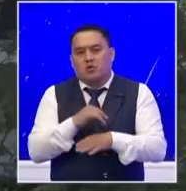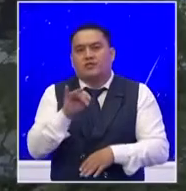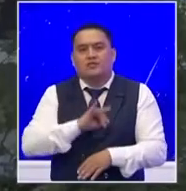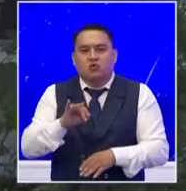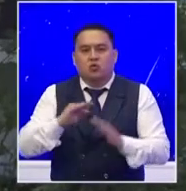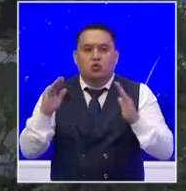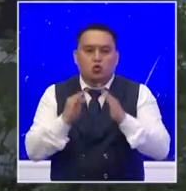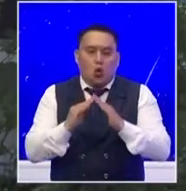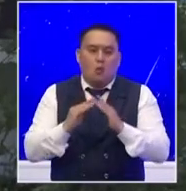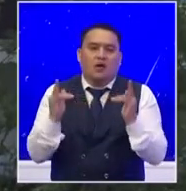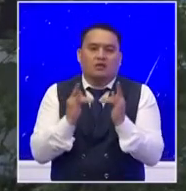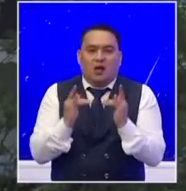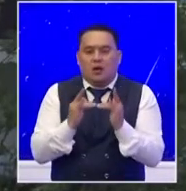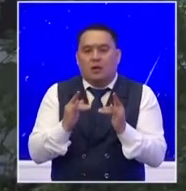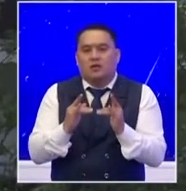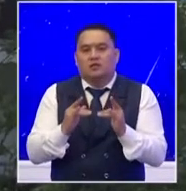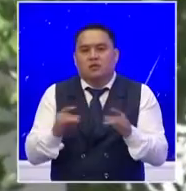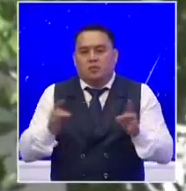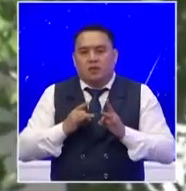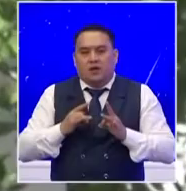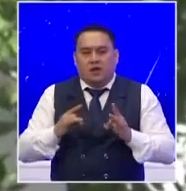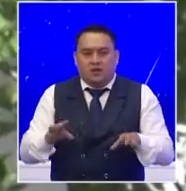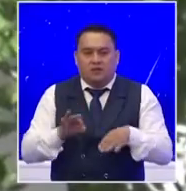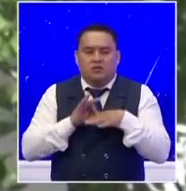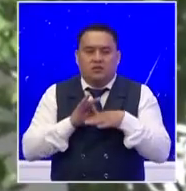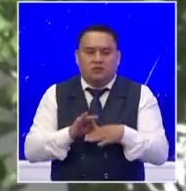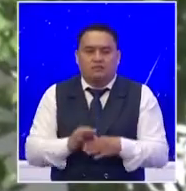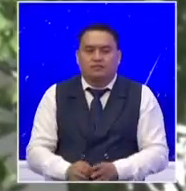историю дома-интерната прошел бесконтактный концерт.